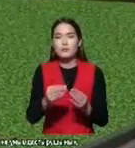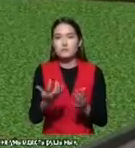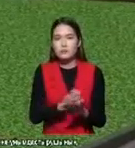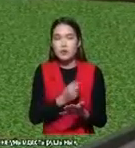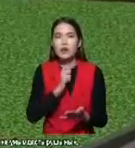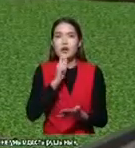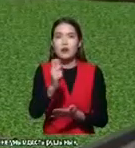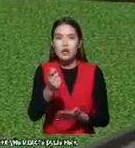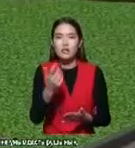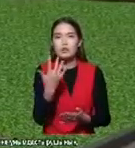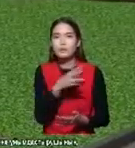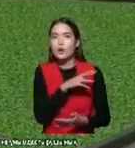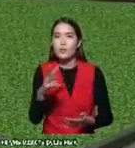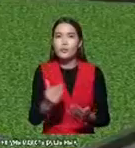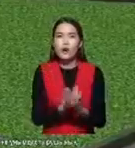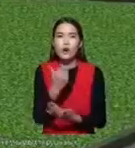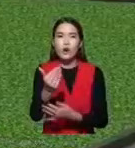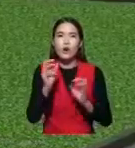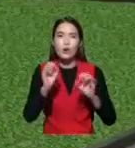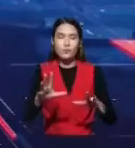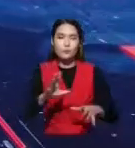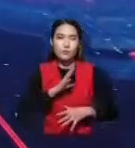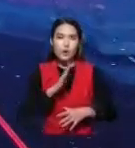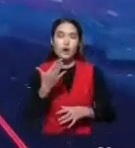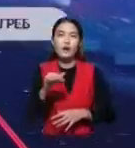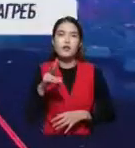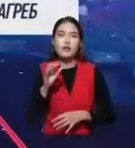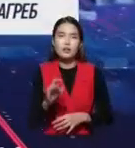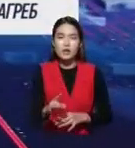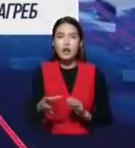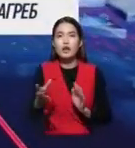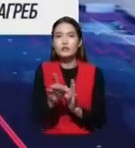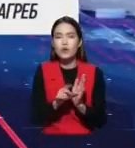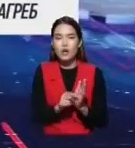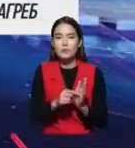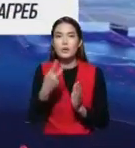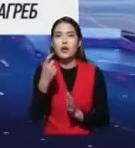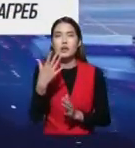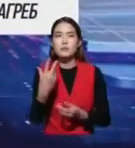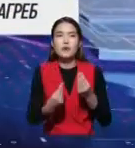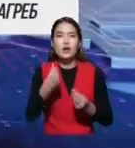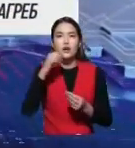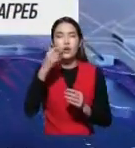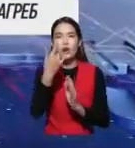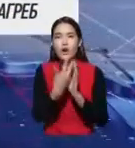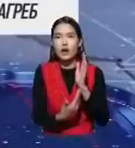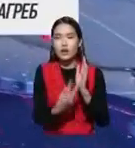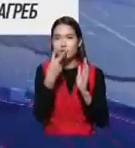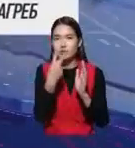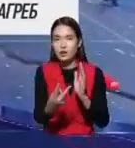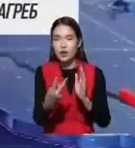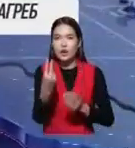нәтижелерін таңдаңыз. Сонда 5 миллион теңге сіздікі болуы мүмкін. Winline қосымшасының X5 бөліміне кіріп, экранда